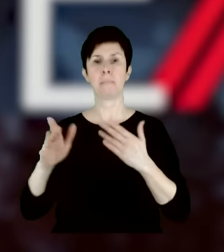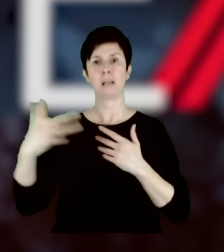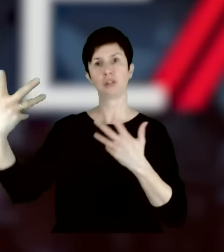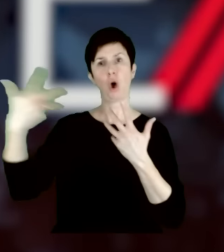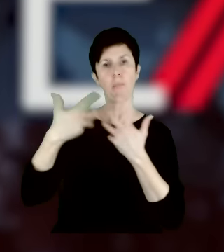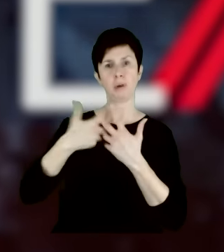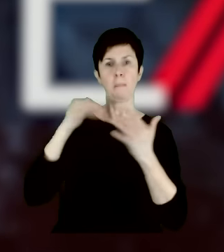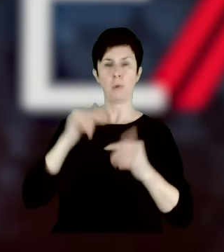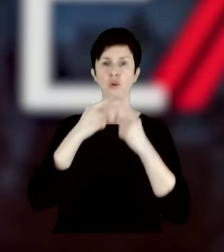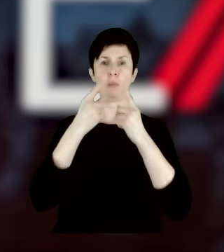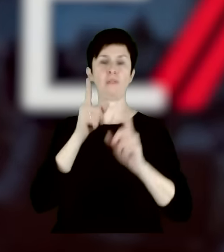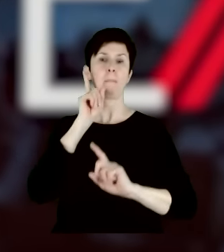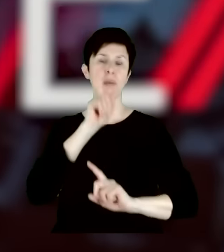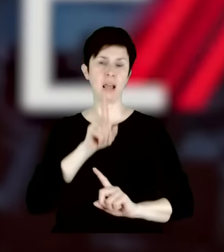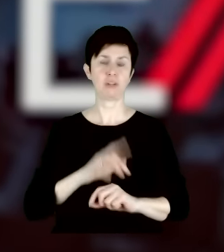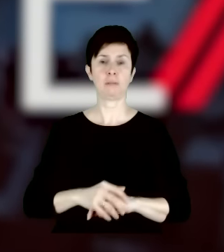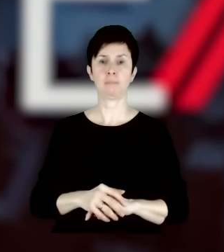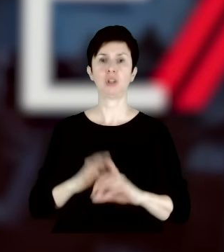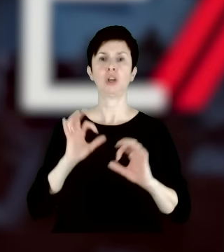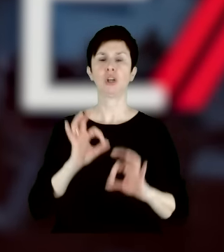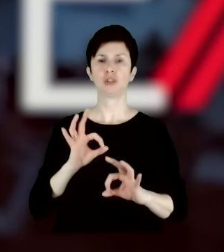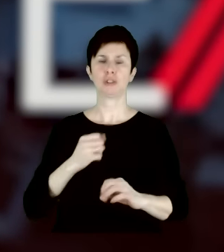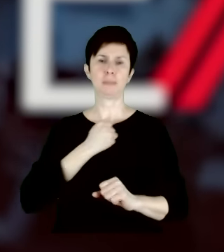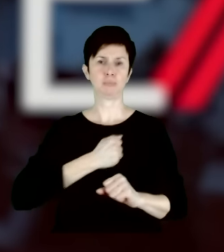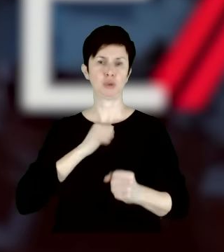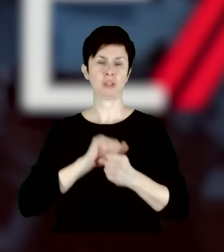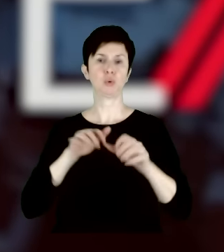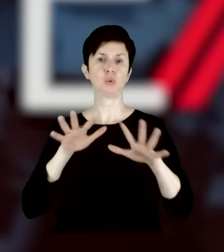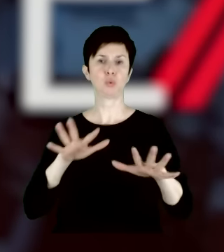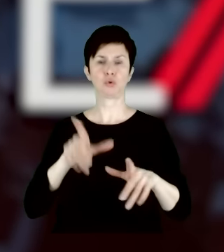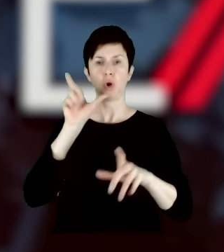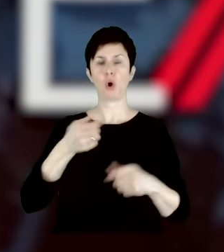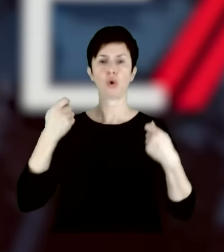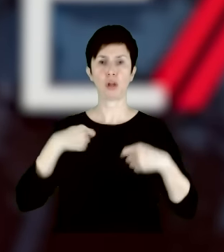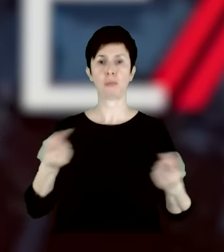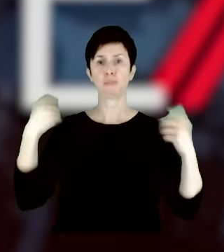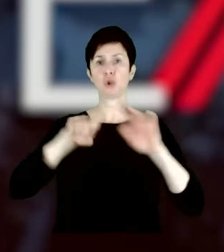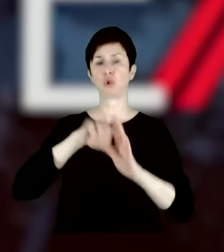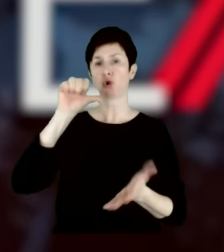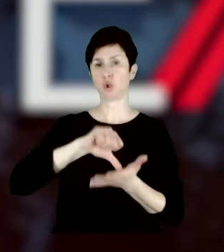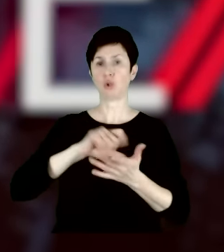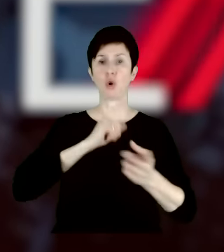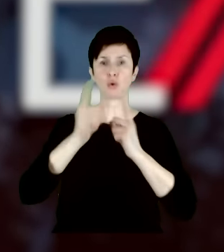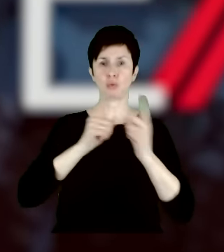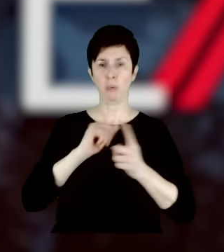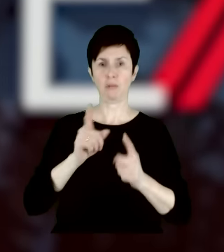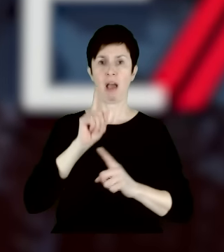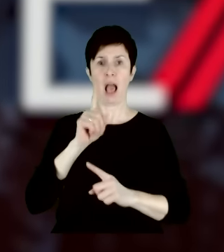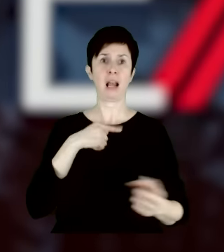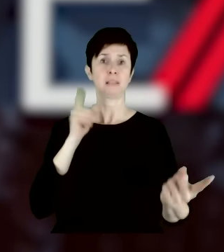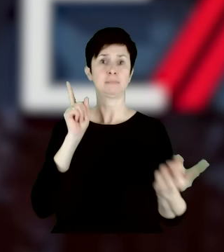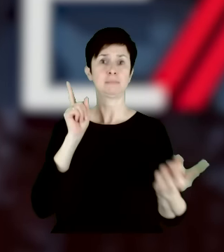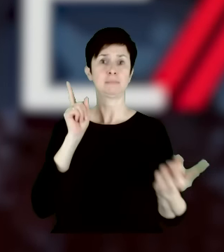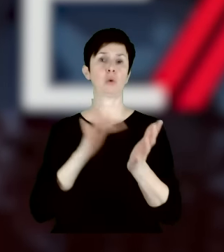prawdy, nierzadko gorzkiej. Dziś tej goryczy jest szczególnie dużo. Rolnicy przyjechali do stolicy rozmawiać, ale zamiast widzenia z premierem